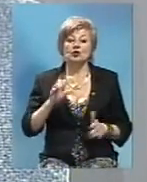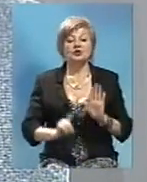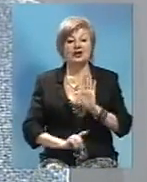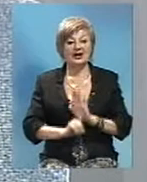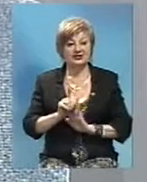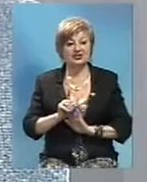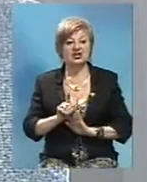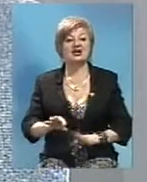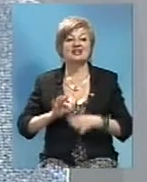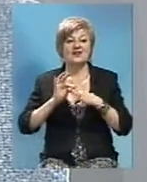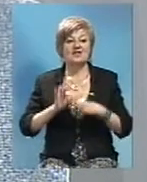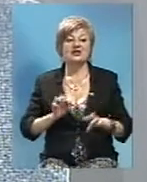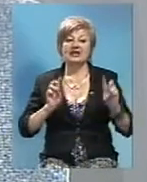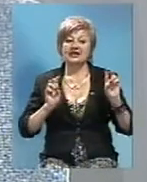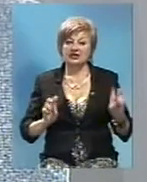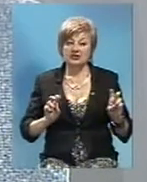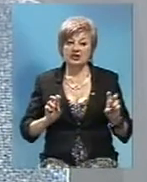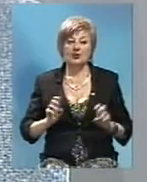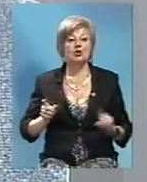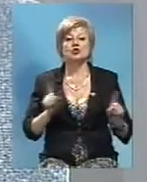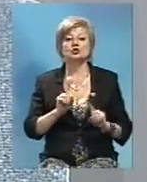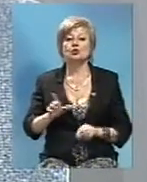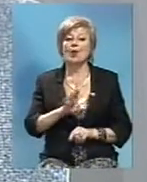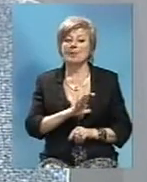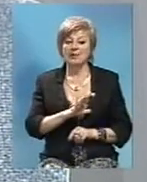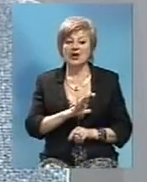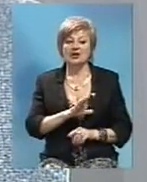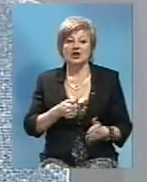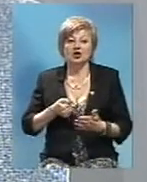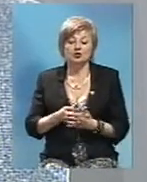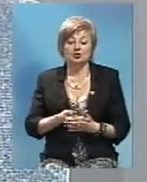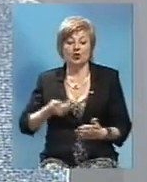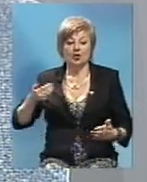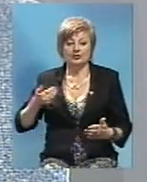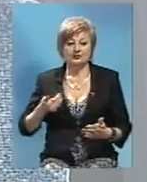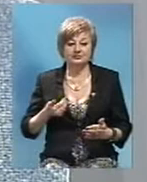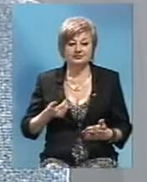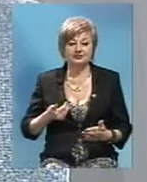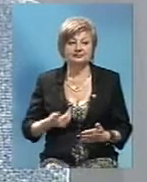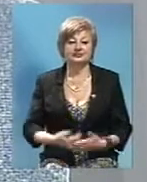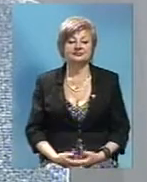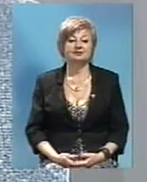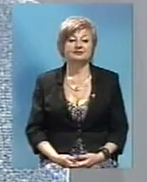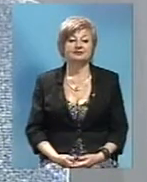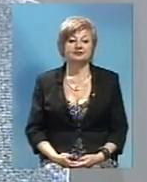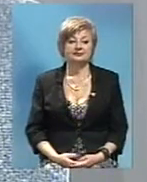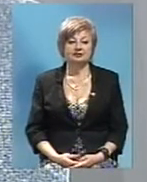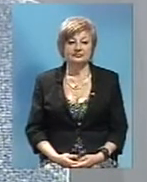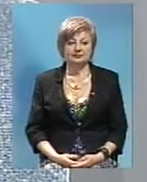для введення в тему, про те, що було до того. Увага на екран.